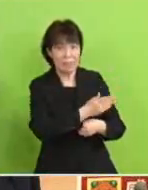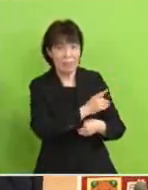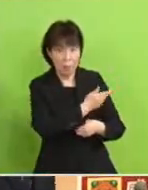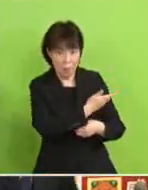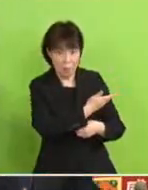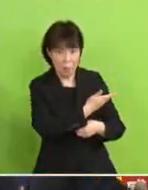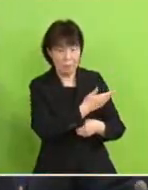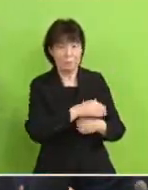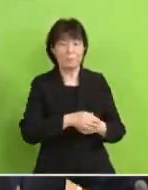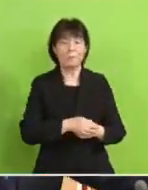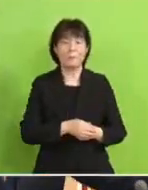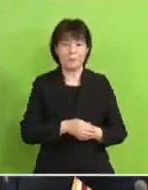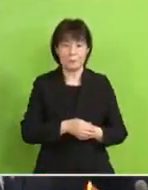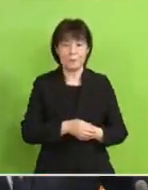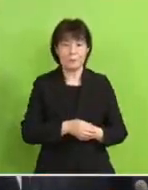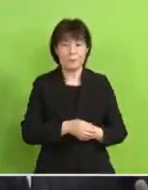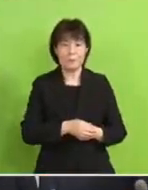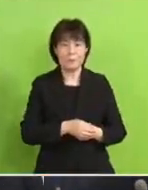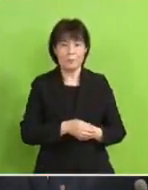ここですね。